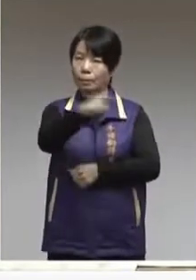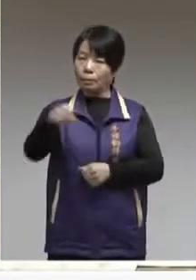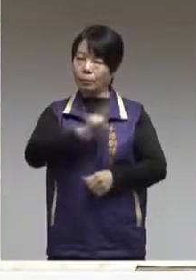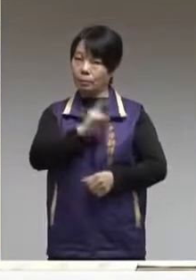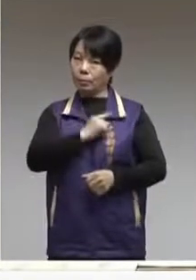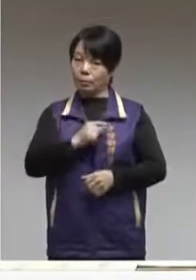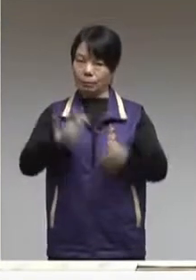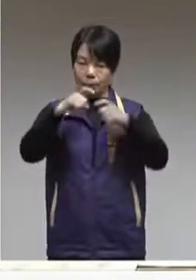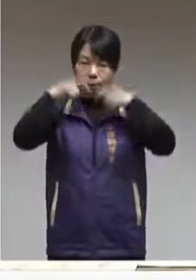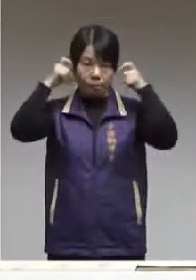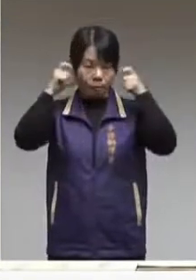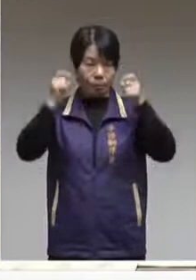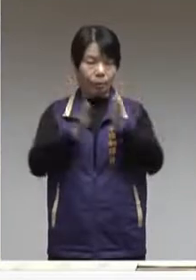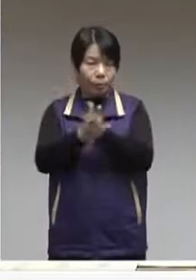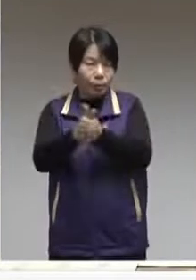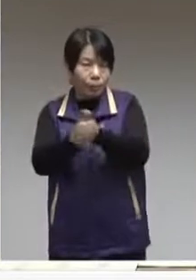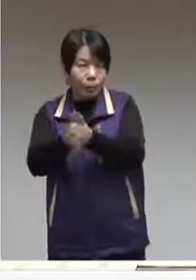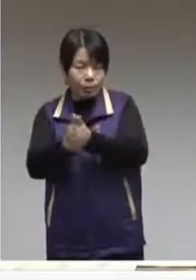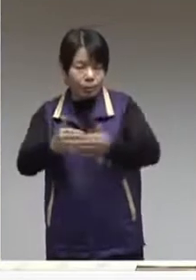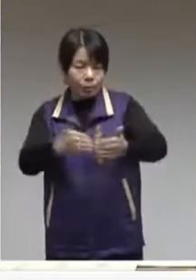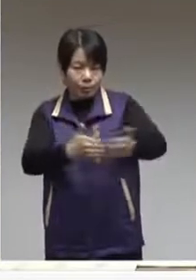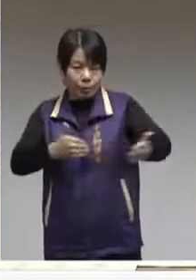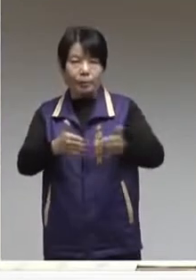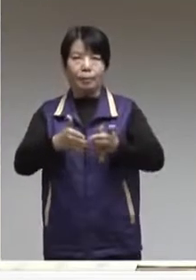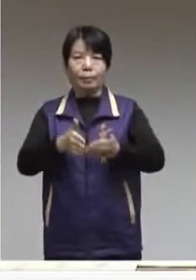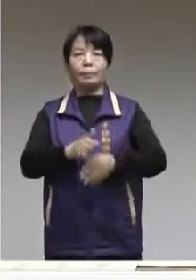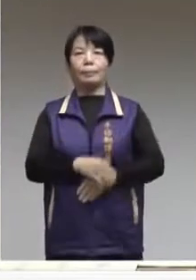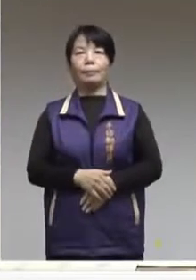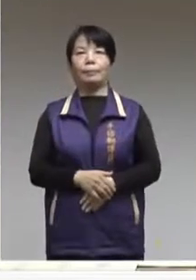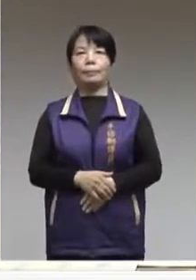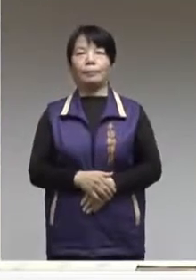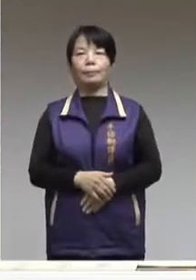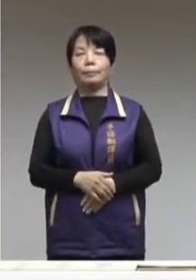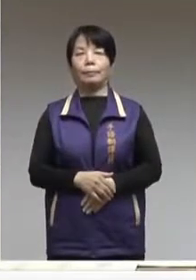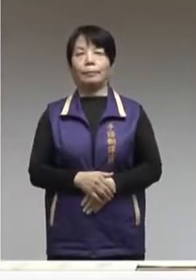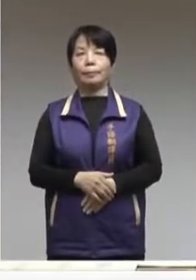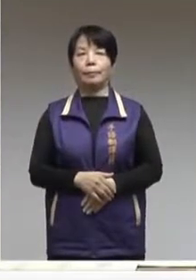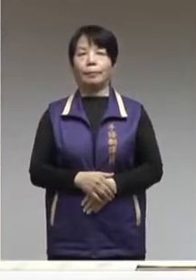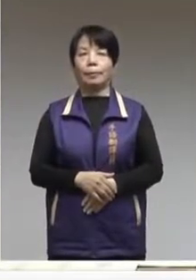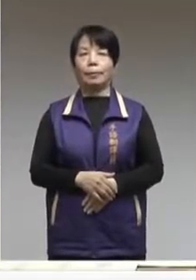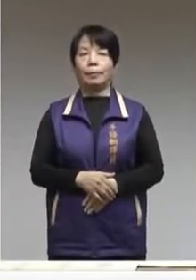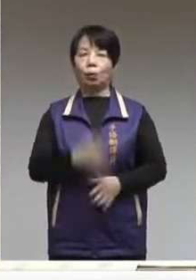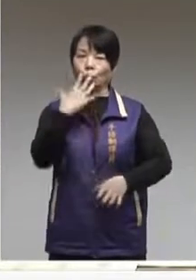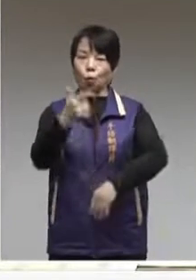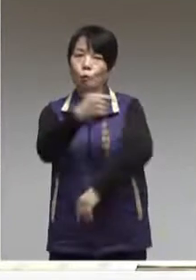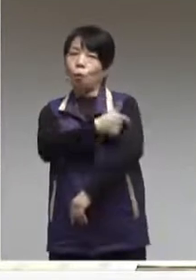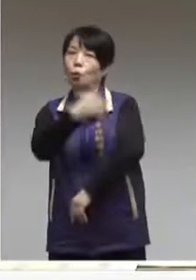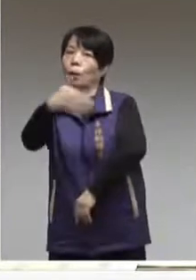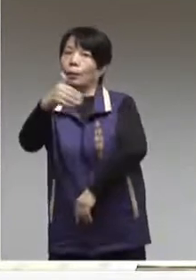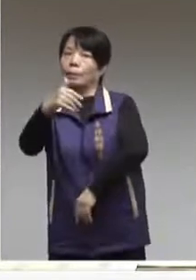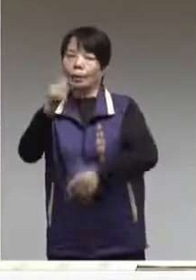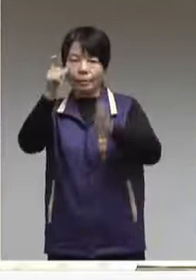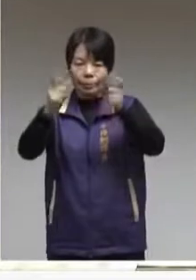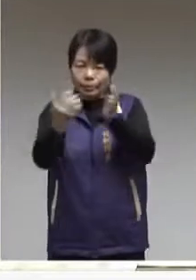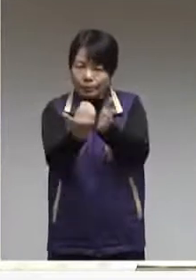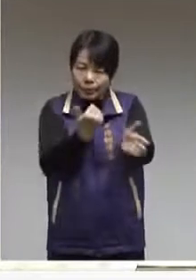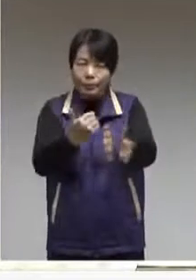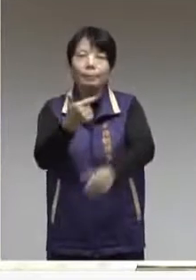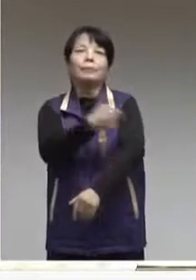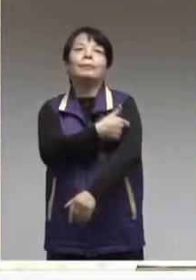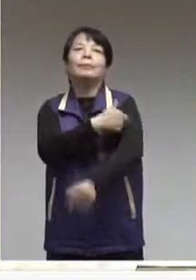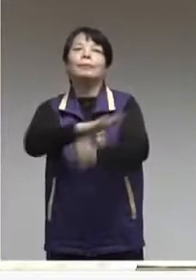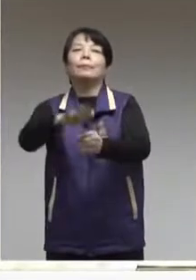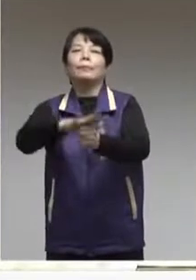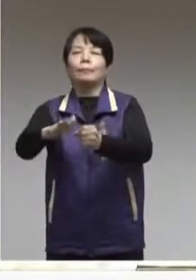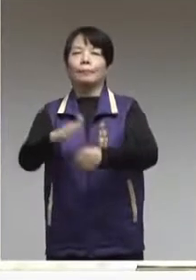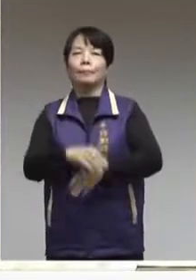防护措施，戴口罩、清消、保持社交距离，这个部分还是要做好。啊，阿别注意疫苗，趁过年前紧去注注的，哦，这点给大